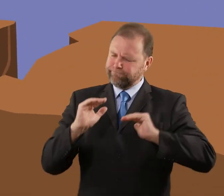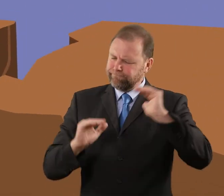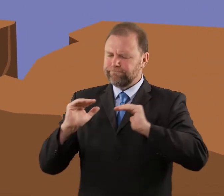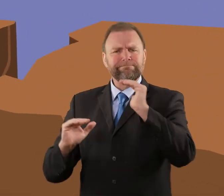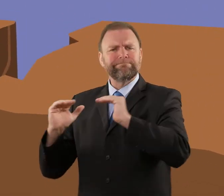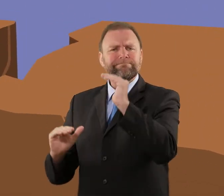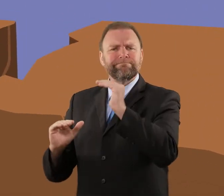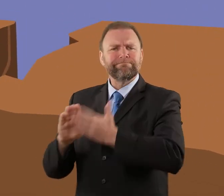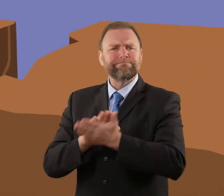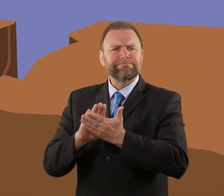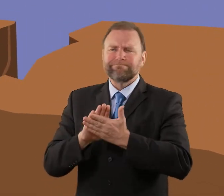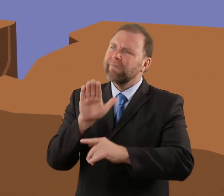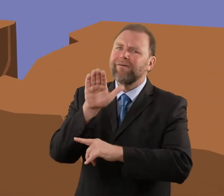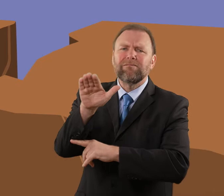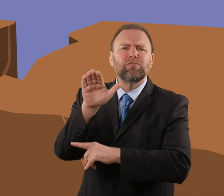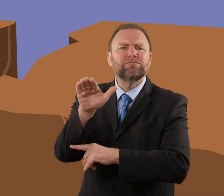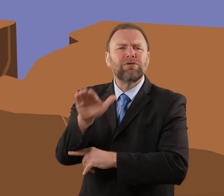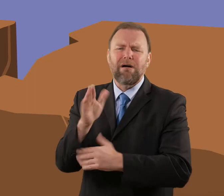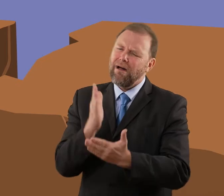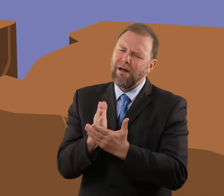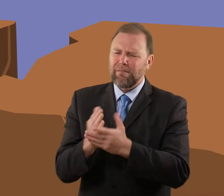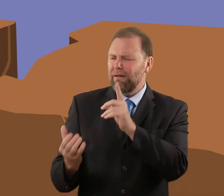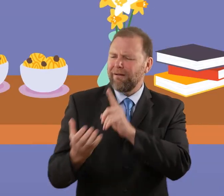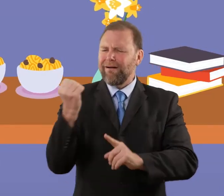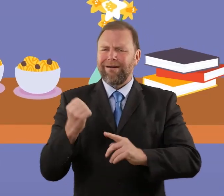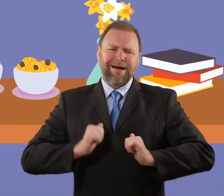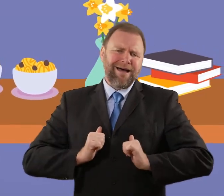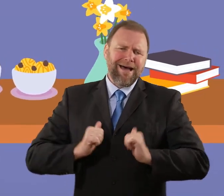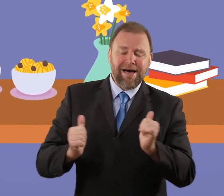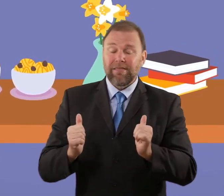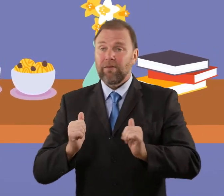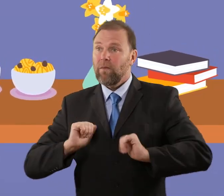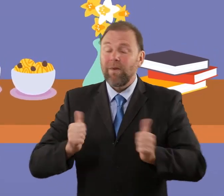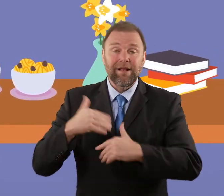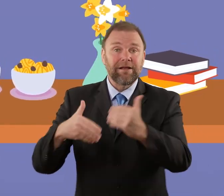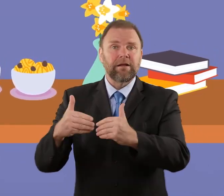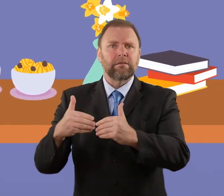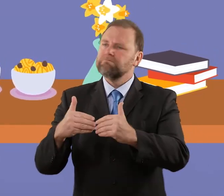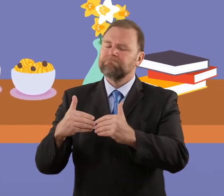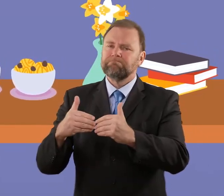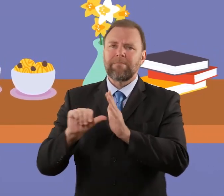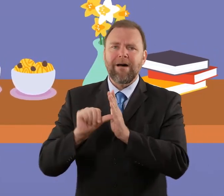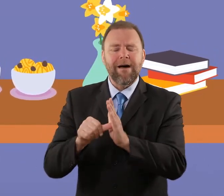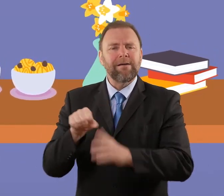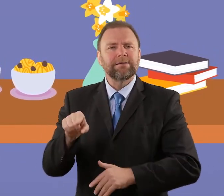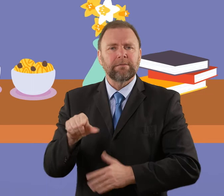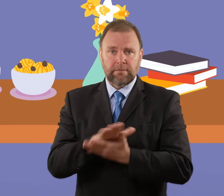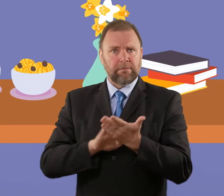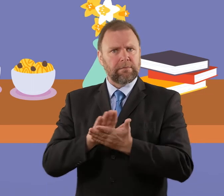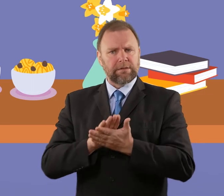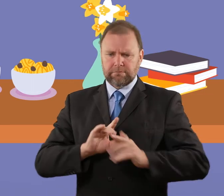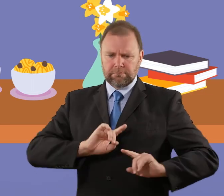hir, iachus a llwyddiannus yn llawer anoddach i rai. Oherwydd yr anghydraddoldeb hwn, bydd rhai pobl yn